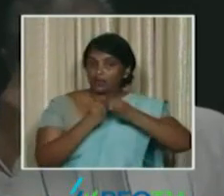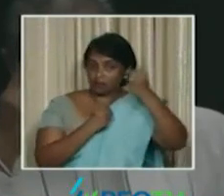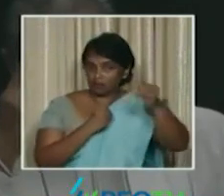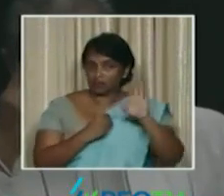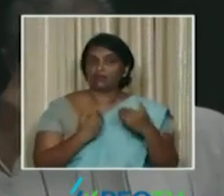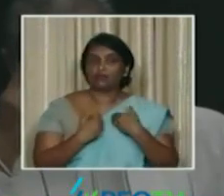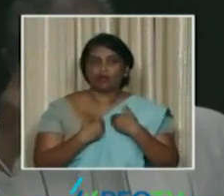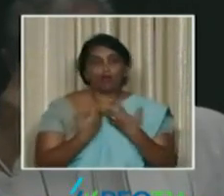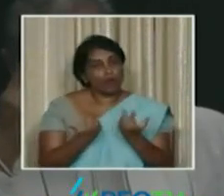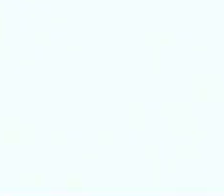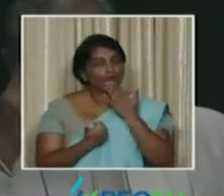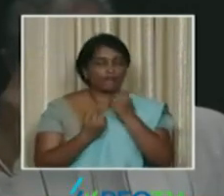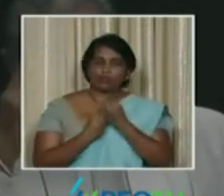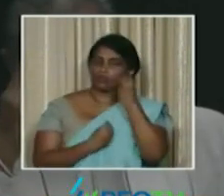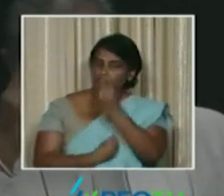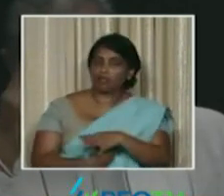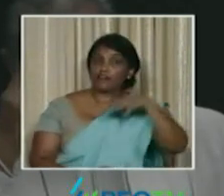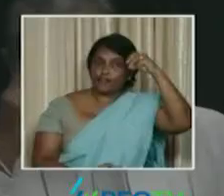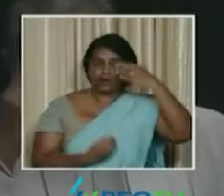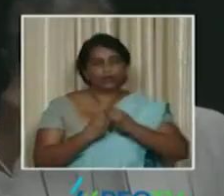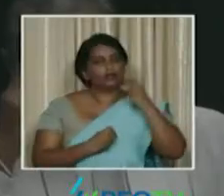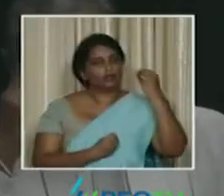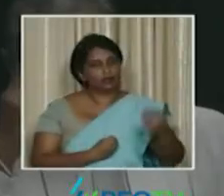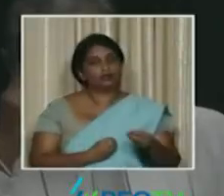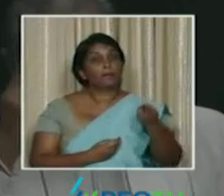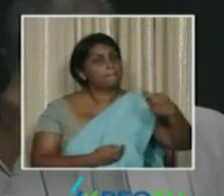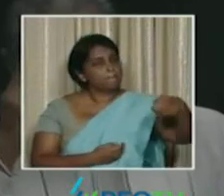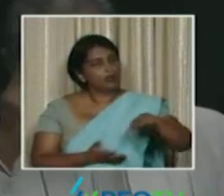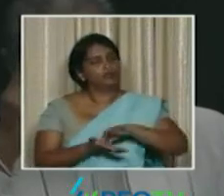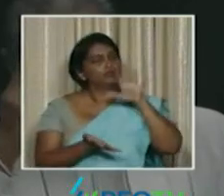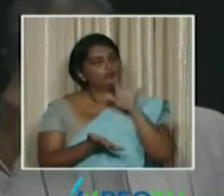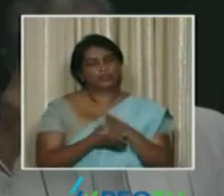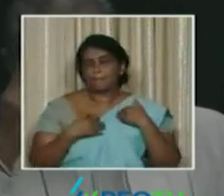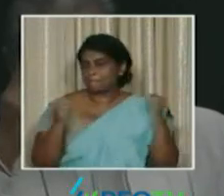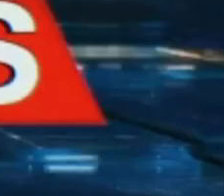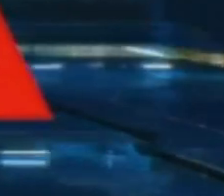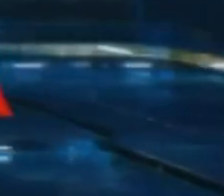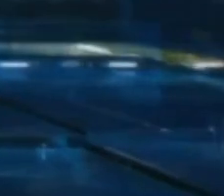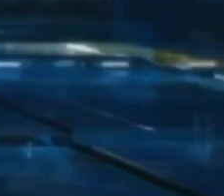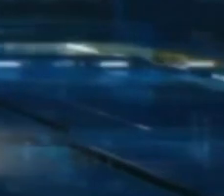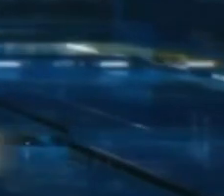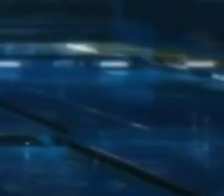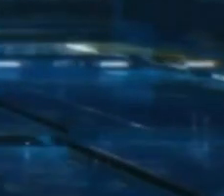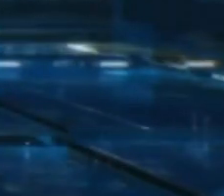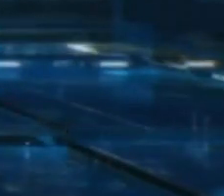වෙනුවෙන් අවශ්‍ය ජලයත් ලබා දෙමින් විදුලියත් ලබා දෙමින් ඒ ගන්න තීන්දුව ගන්න බය වෙන්නේ නෑ කරු මන්ත්‍රීතුමා.